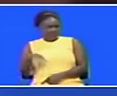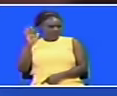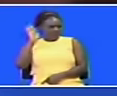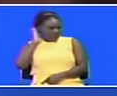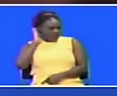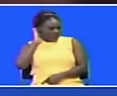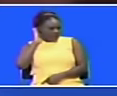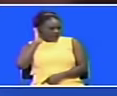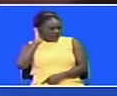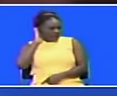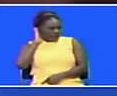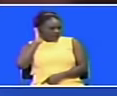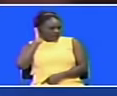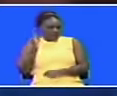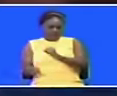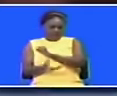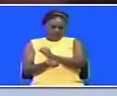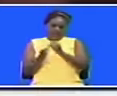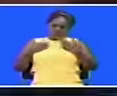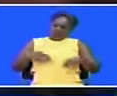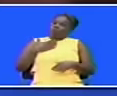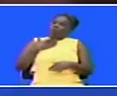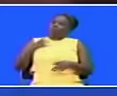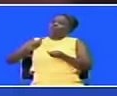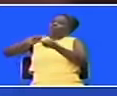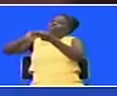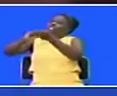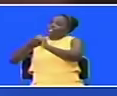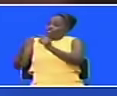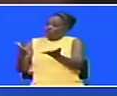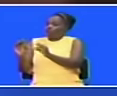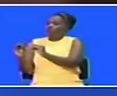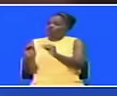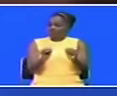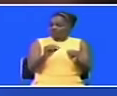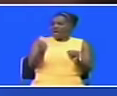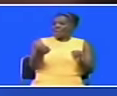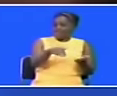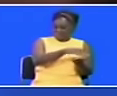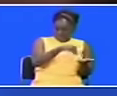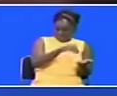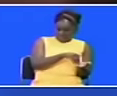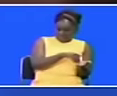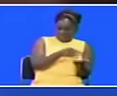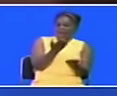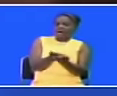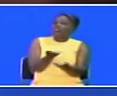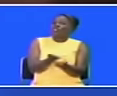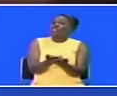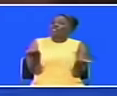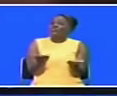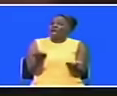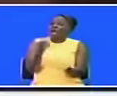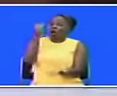the country that those people seeking to transfer as voters, they should go and make that application at